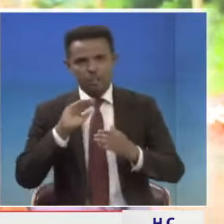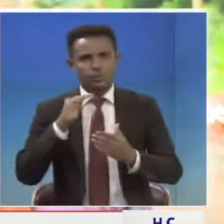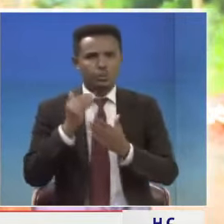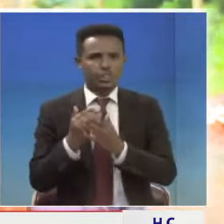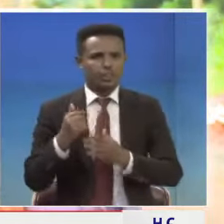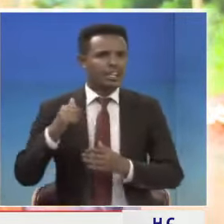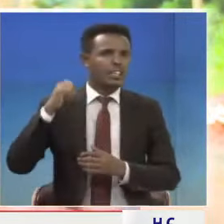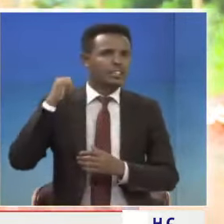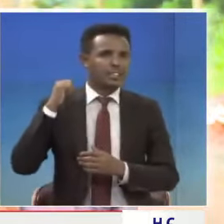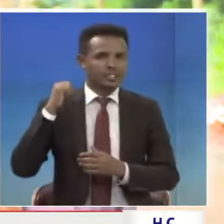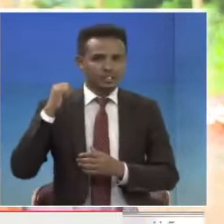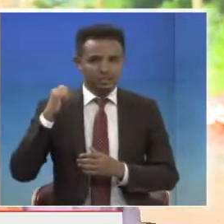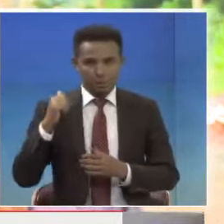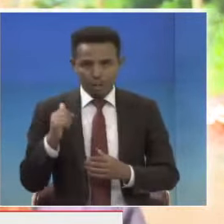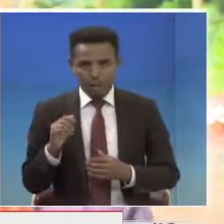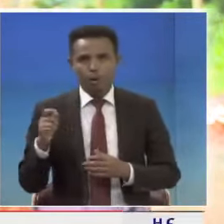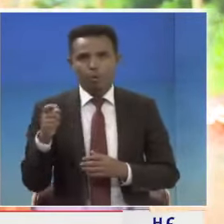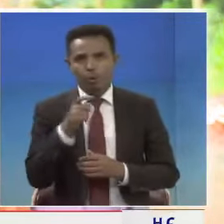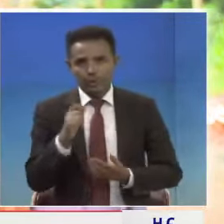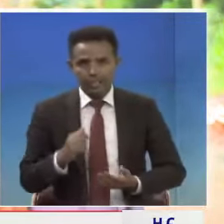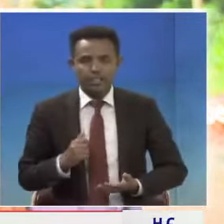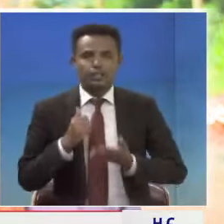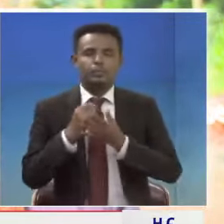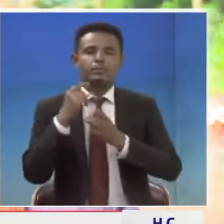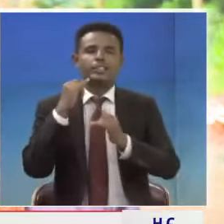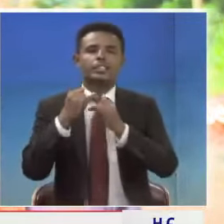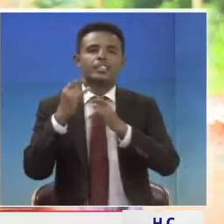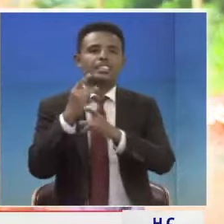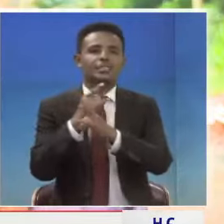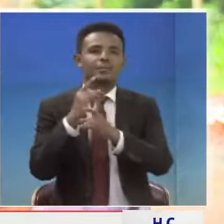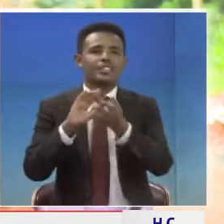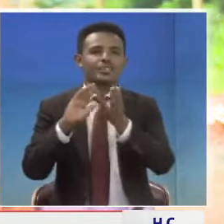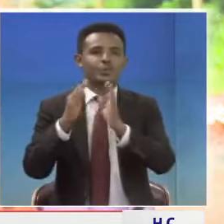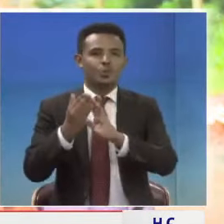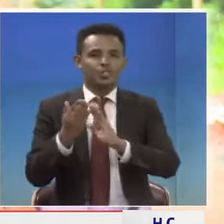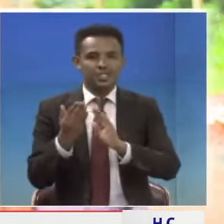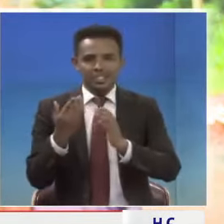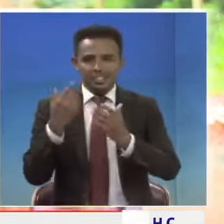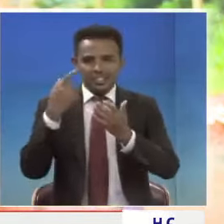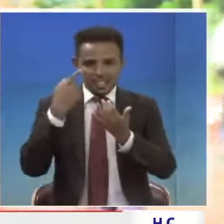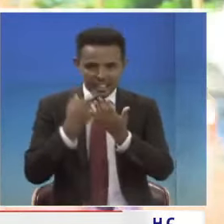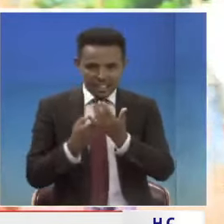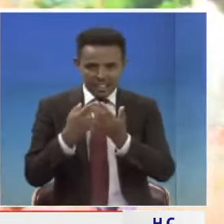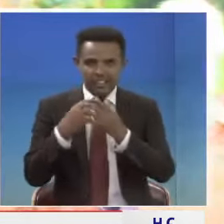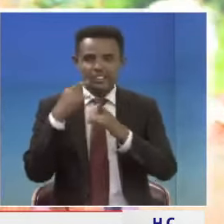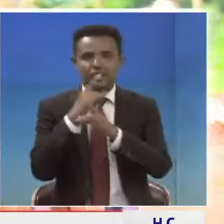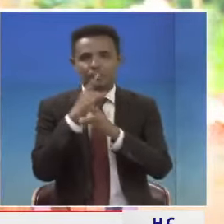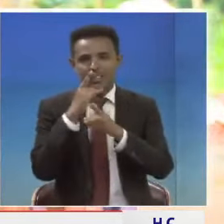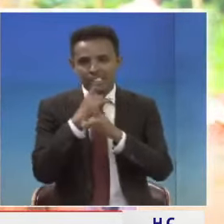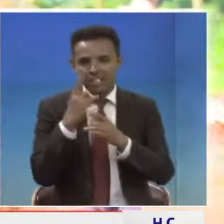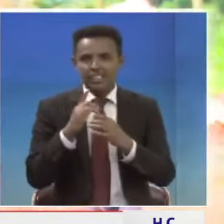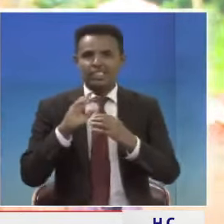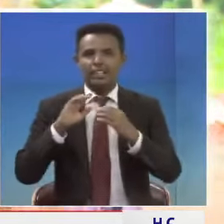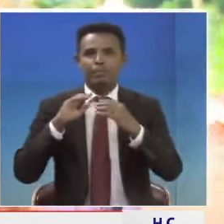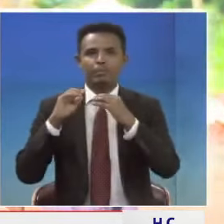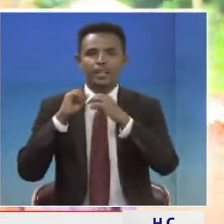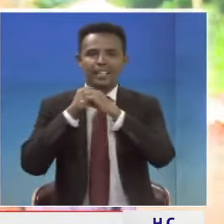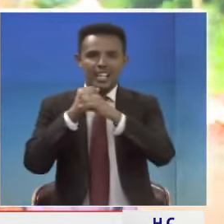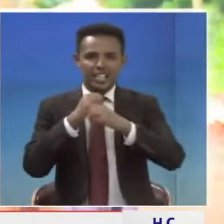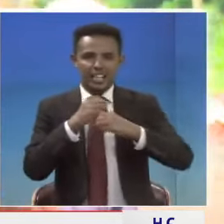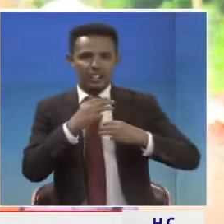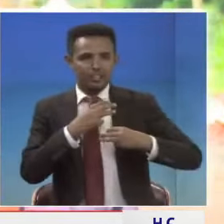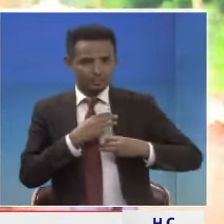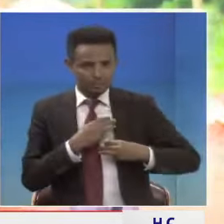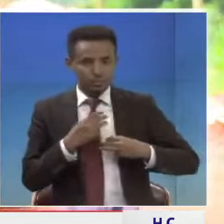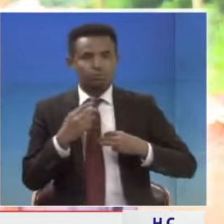ሆነን የምንደግፈው የመጨረሻ ዘመቻ ስለሆነ የነን ደመንት ዘመቻ ከመከላከያ ኃይላችን ከልዩ